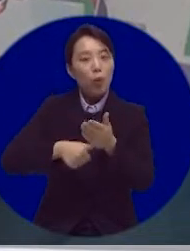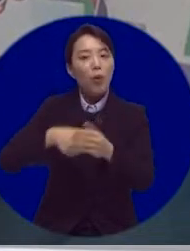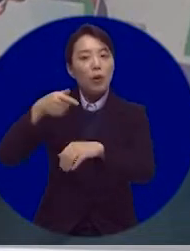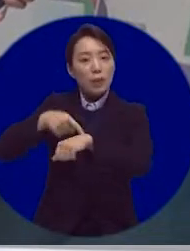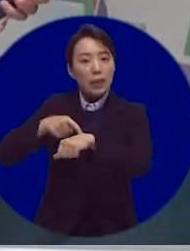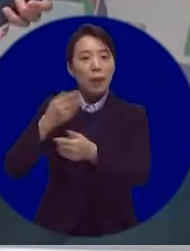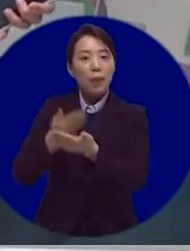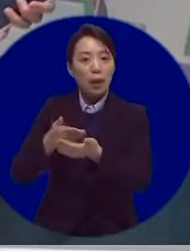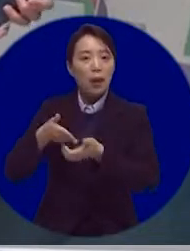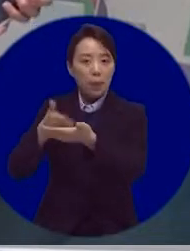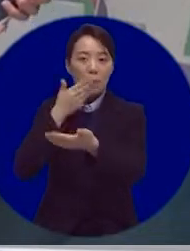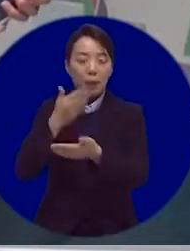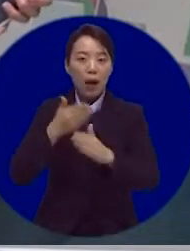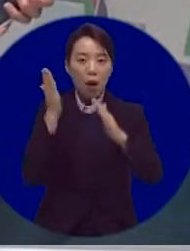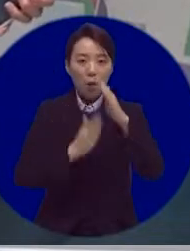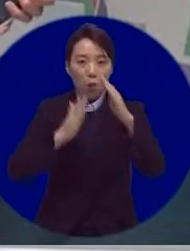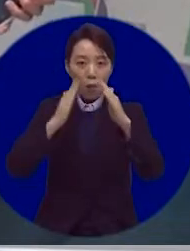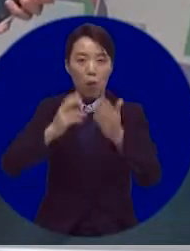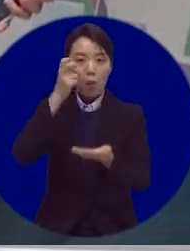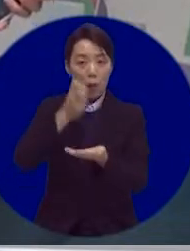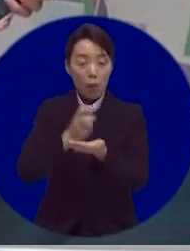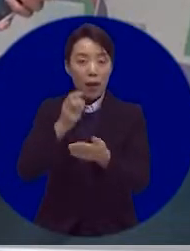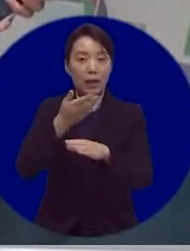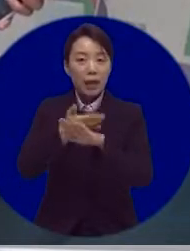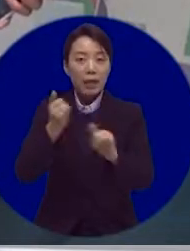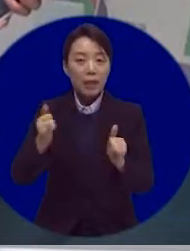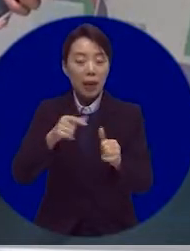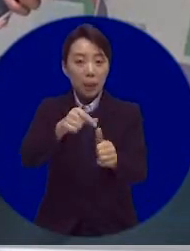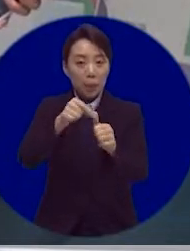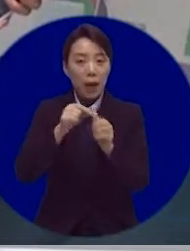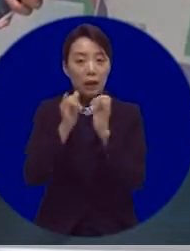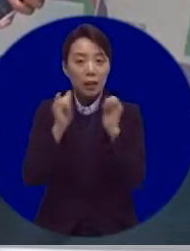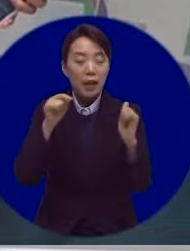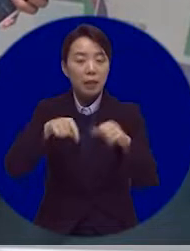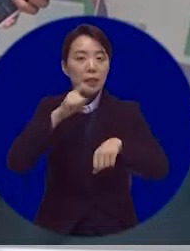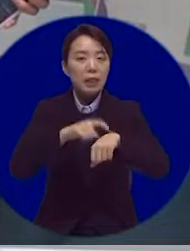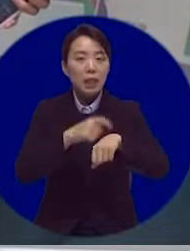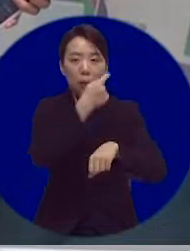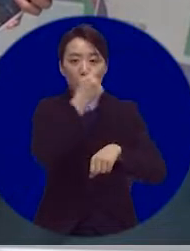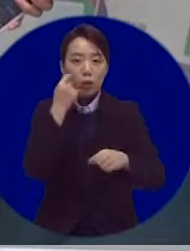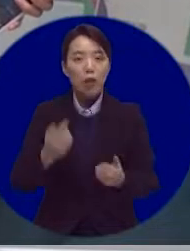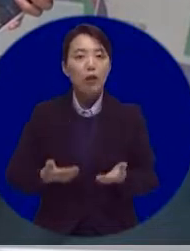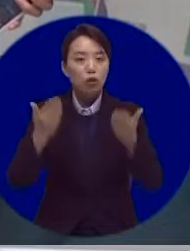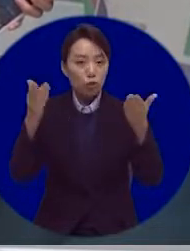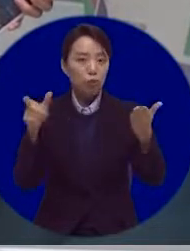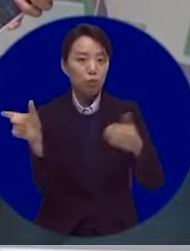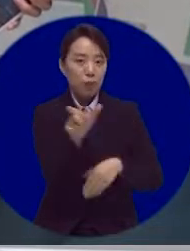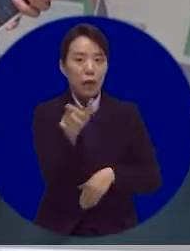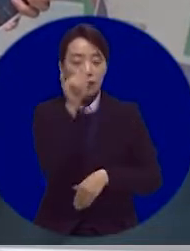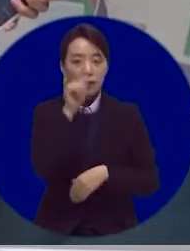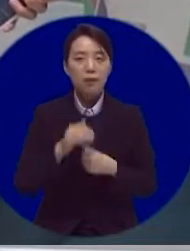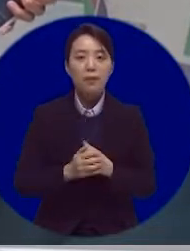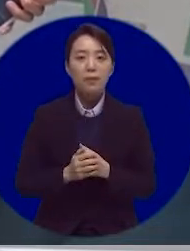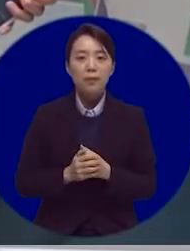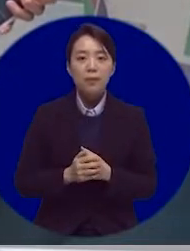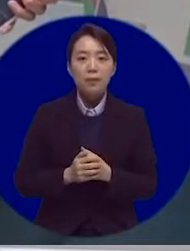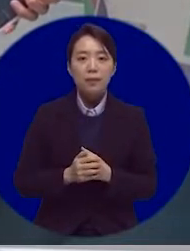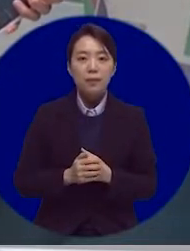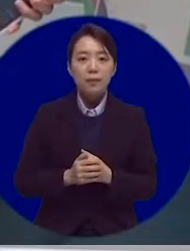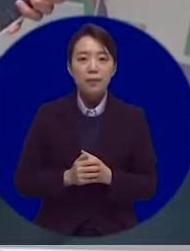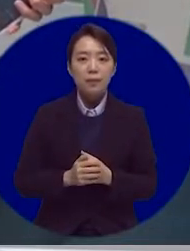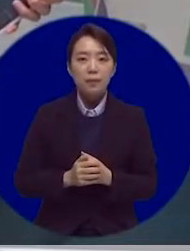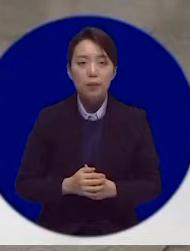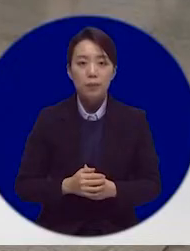있습니다. 공직선거법에 다른 자에게 고용된 사람의 투표 시간을 보장하는 규정이 있기 때문인데요. 관련 내용 자세히